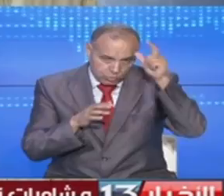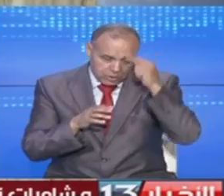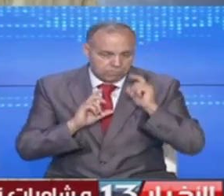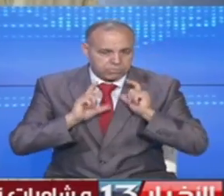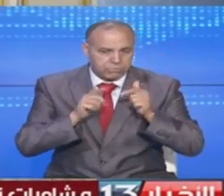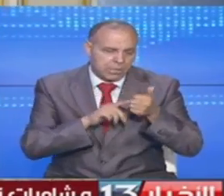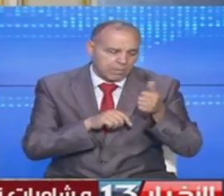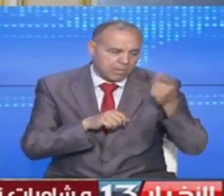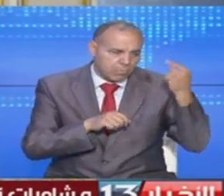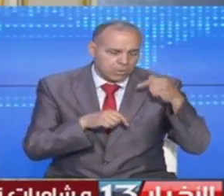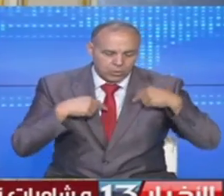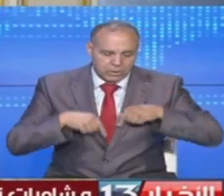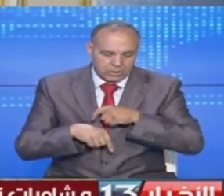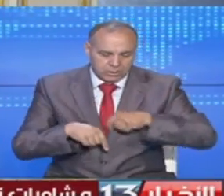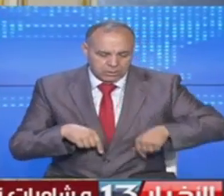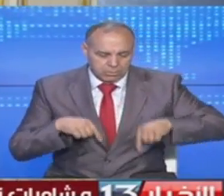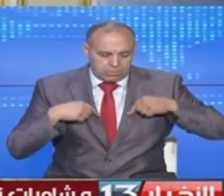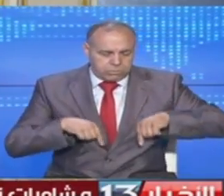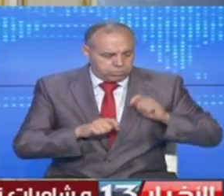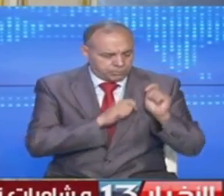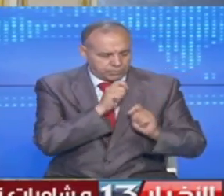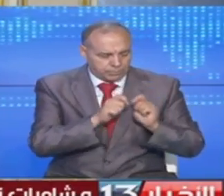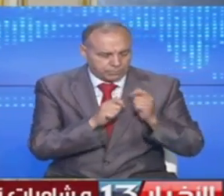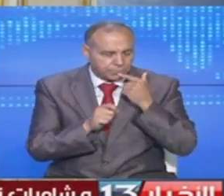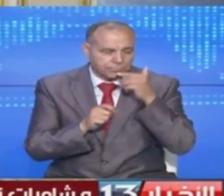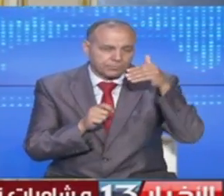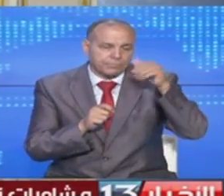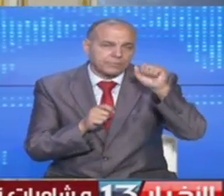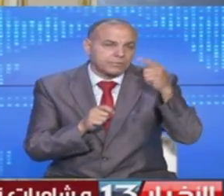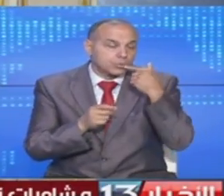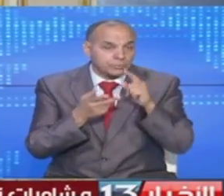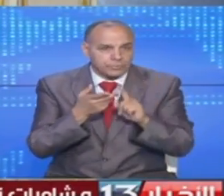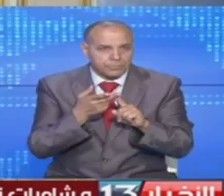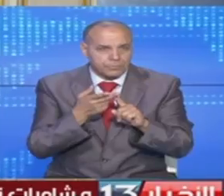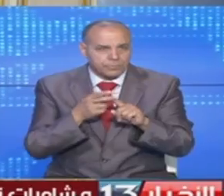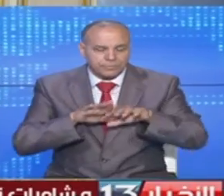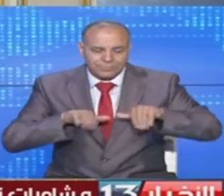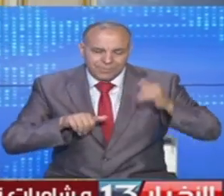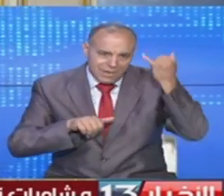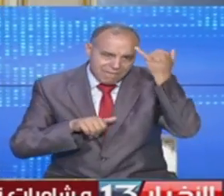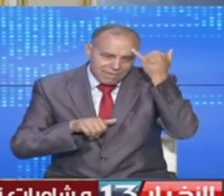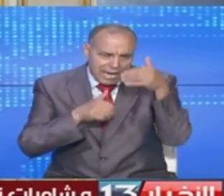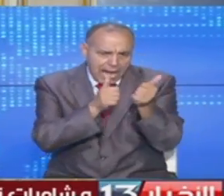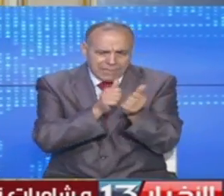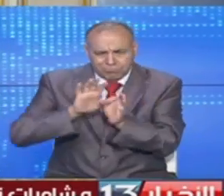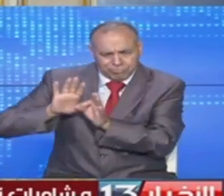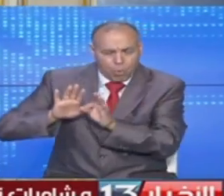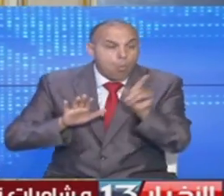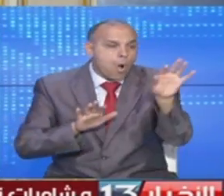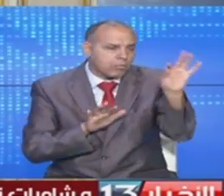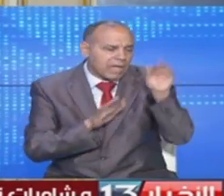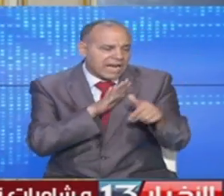كلف أمس الأول وزير الداخلية في حكومة تصريف الأعمال هشام المشيشي، وهو من خارج مقترحات الأحزاب والكتل